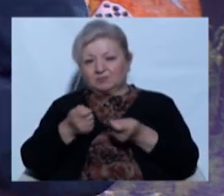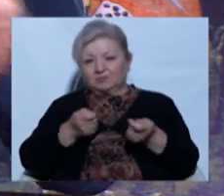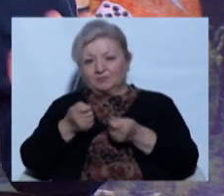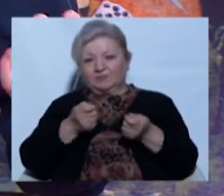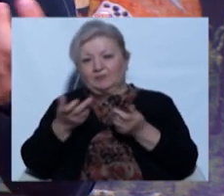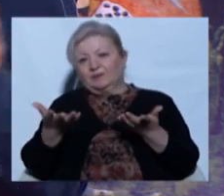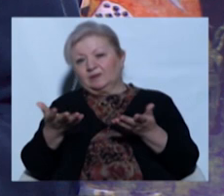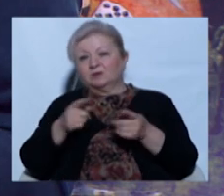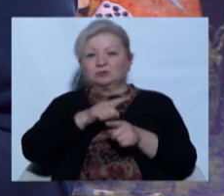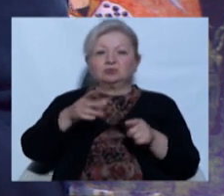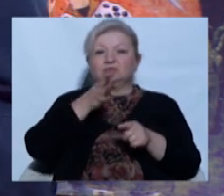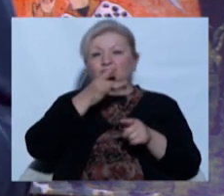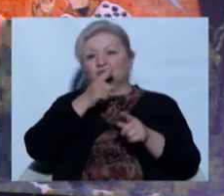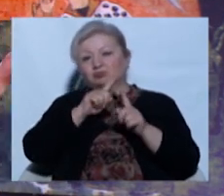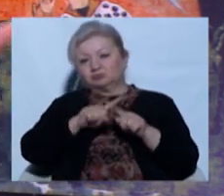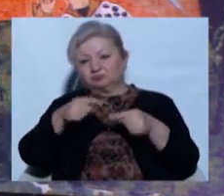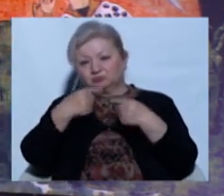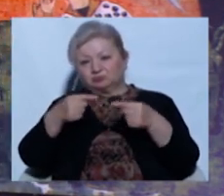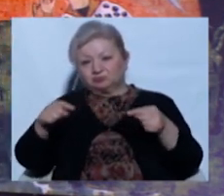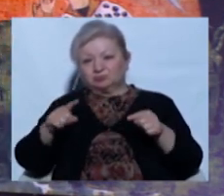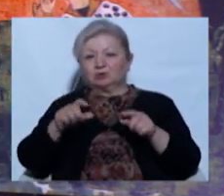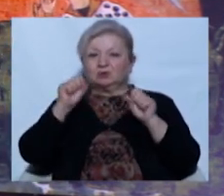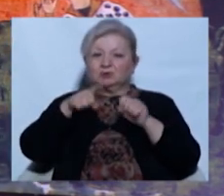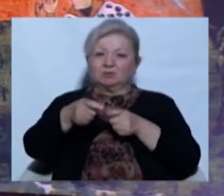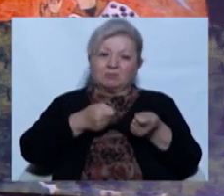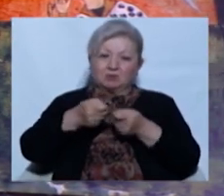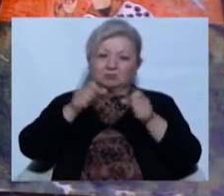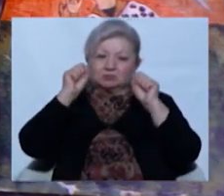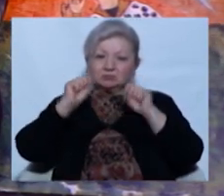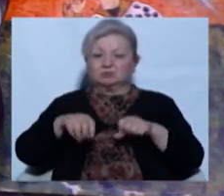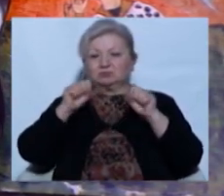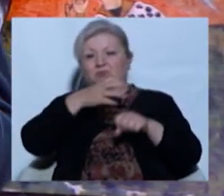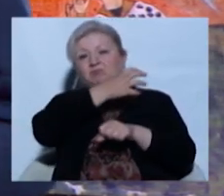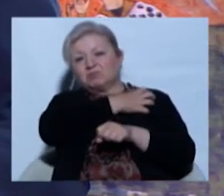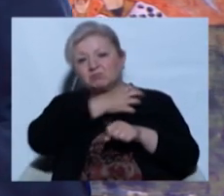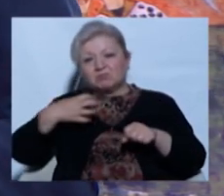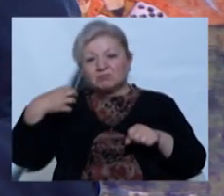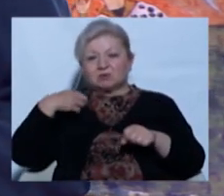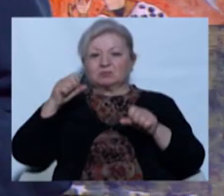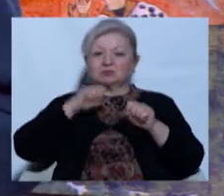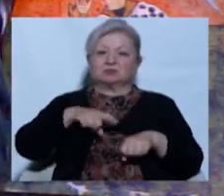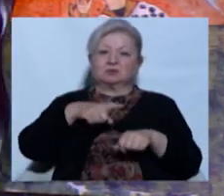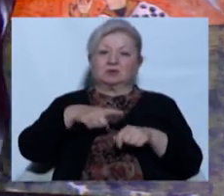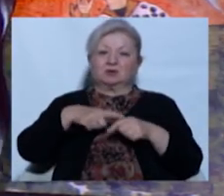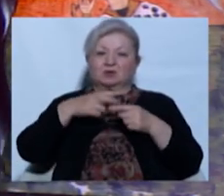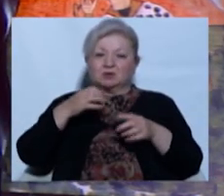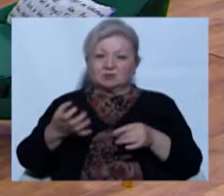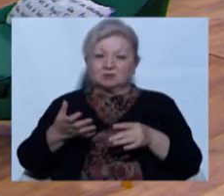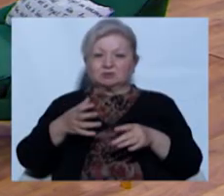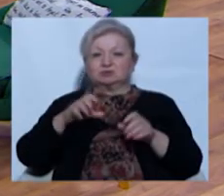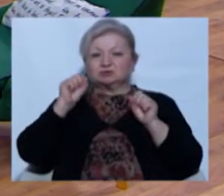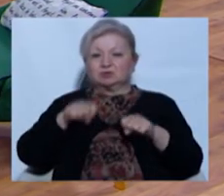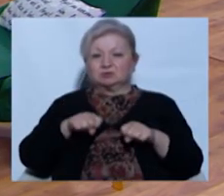ანუ დროს გააჩნია და ეს მართველი შეიძლება ყოფილიყო მეფე, შეიძლება ყოფილიყო იმპერატორი, შეიძლება ყოფილიყო